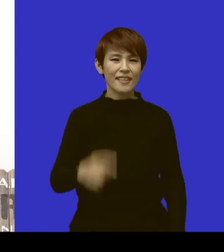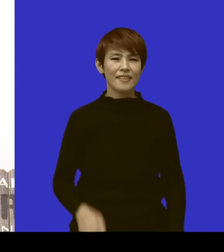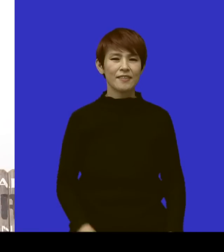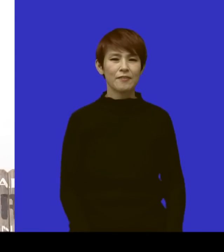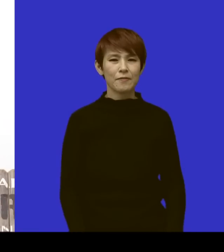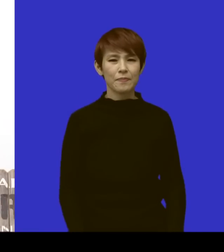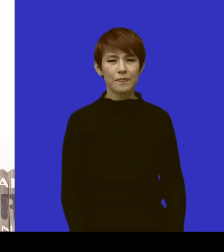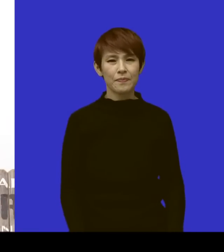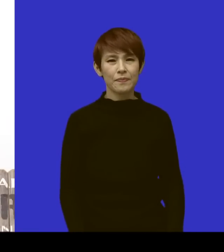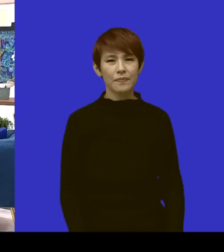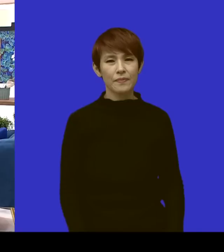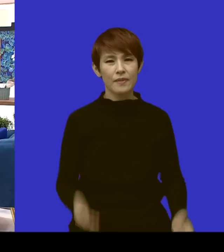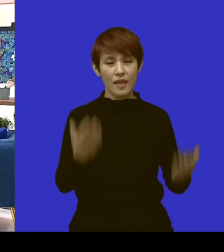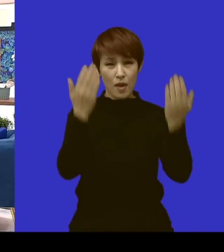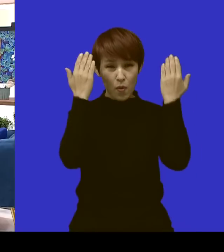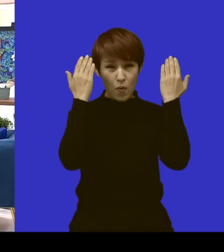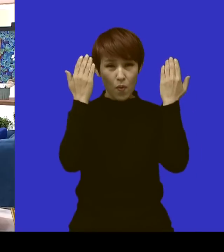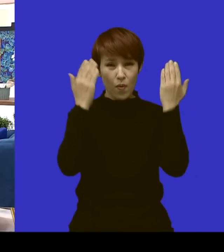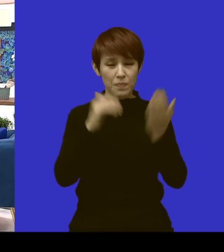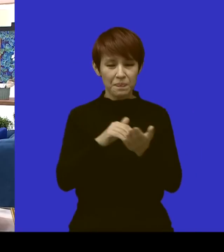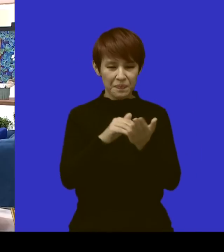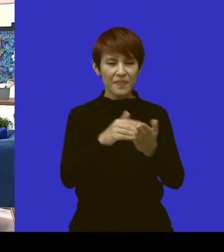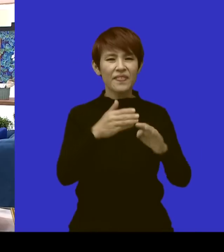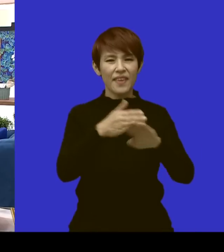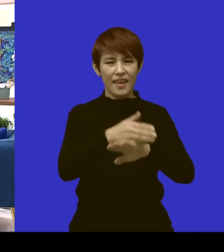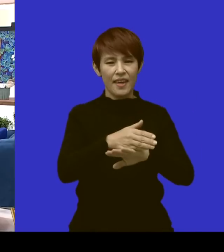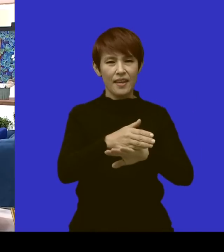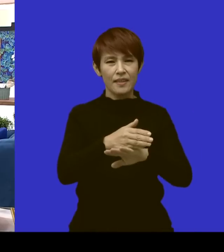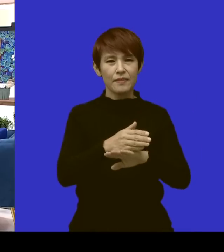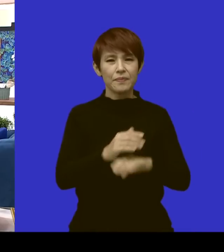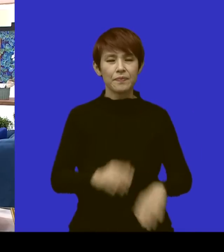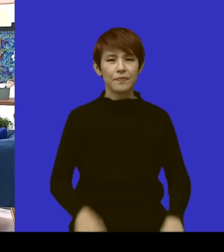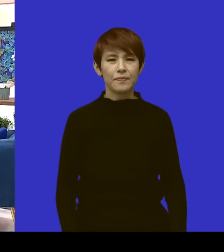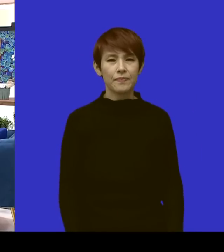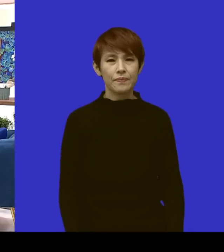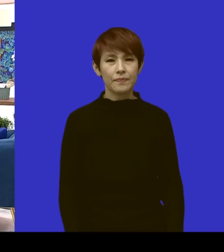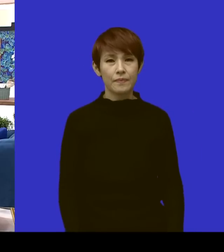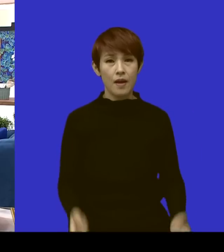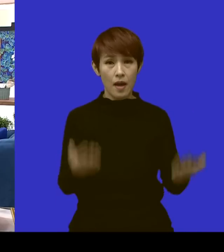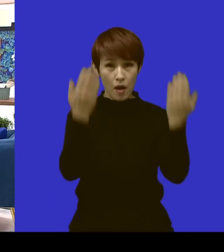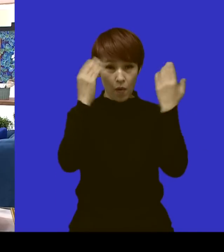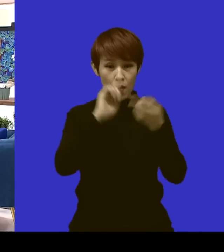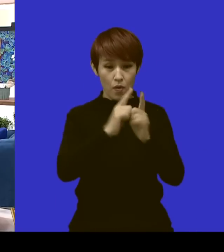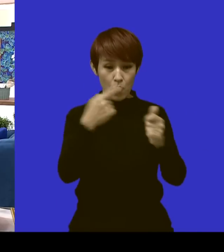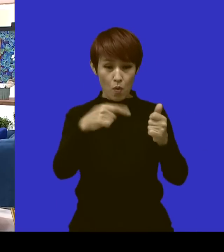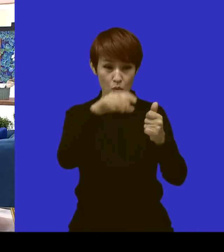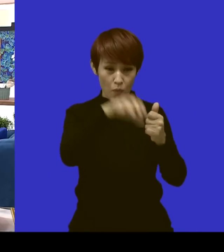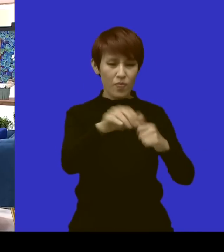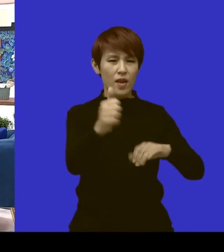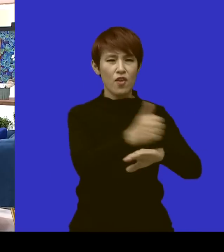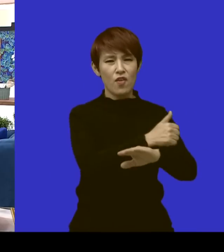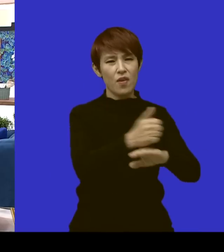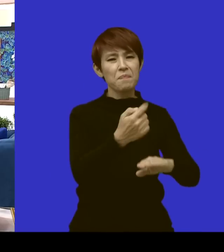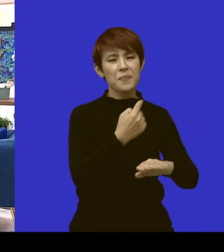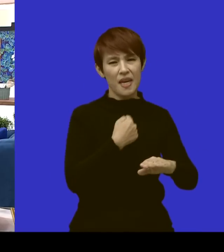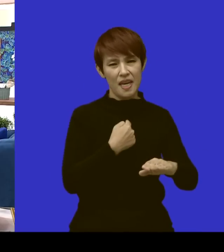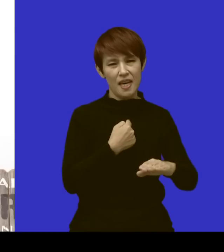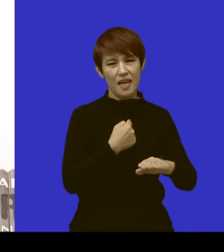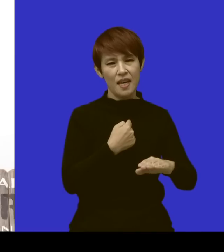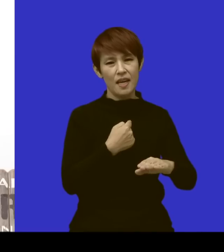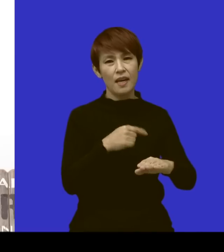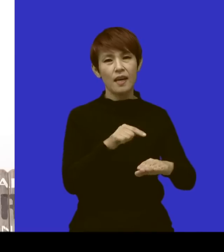학적을 좀 늦게 살렸어요. 저희 아이는 예. 대안학교 홈스쿨을 했고 대안학교를 다녔고 이랬어갖고